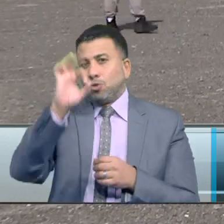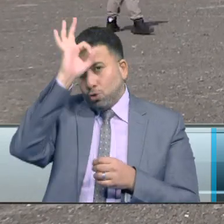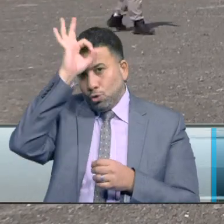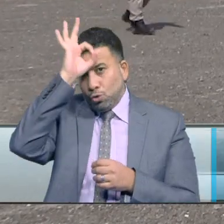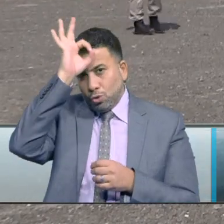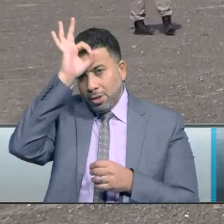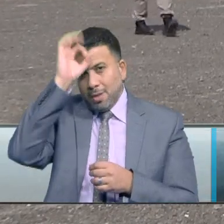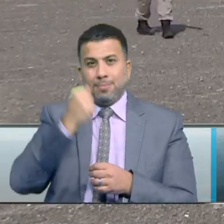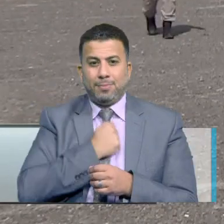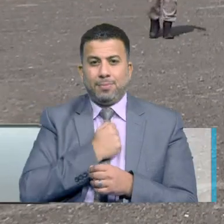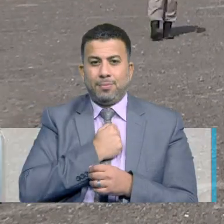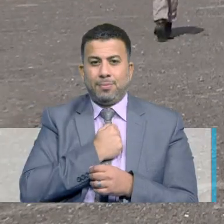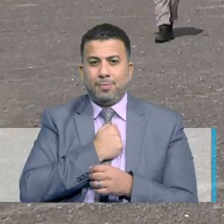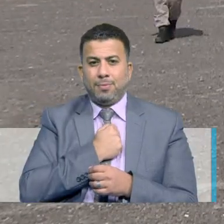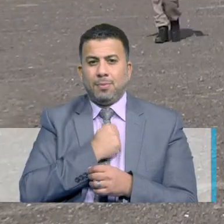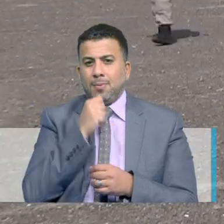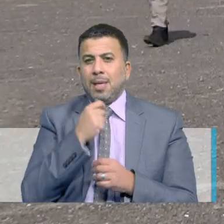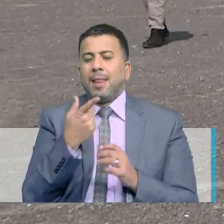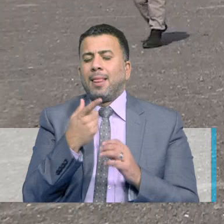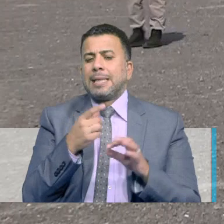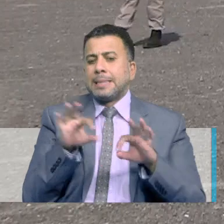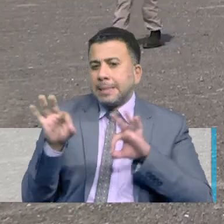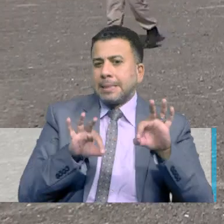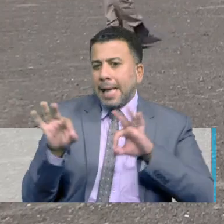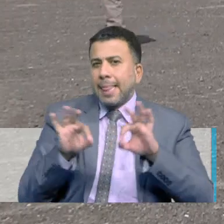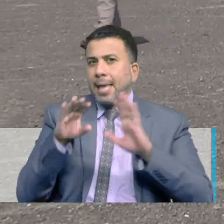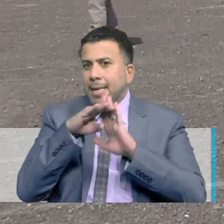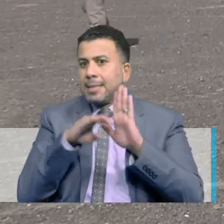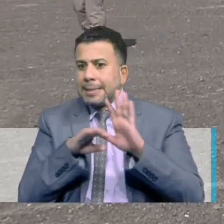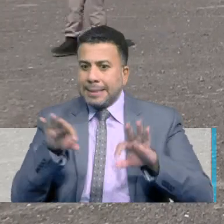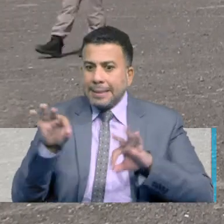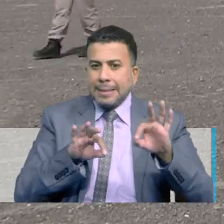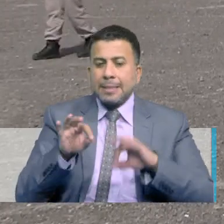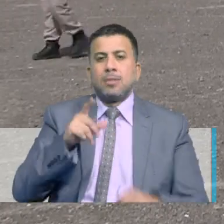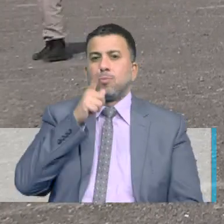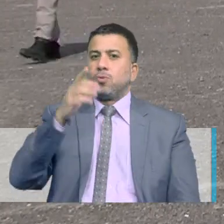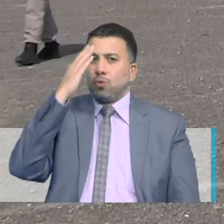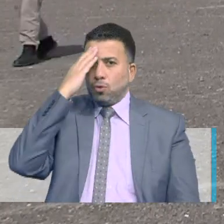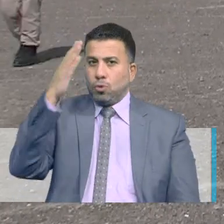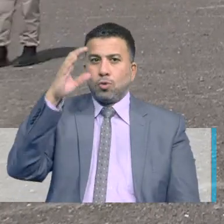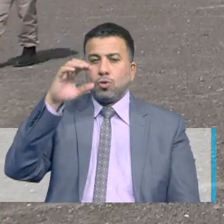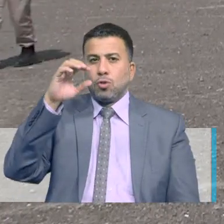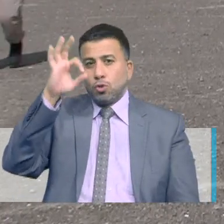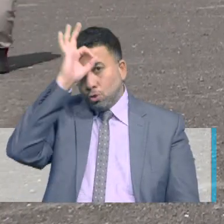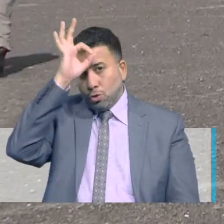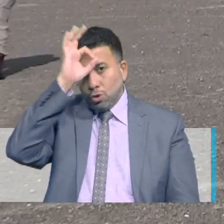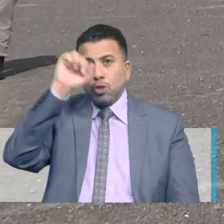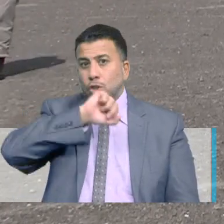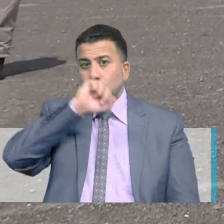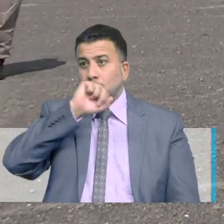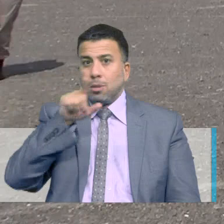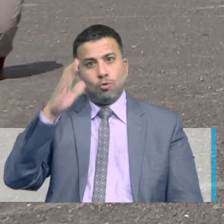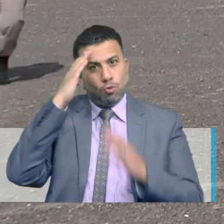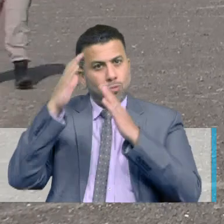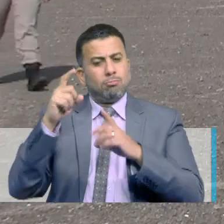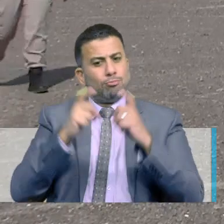الشرطيه بندق بندقيه تكتيكي اشكر جهود شرطه شارجه اللي عمل هذه المنافسات